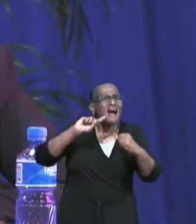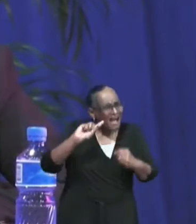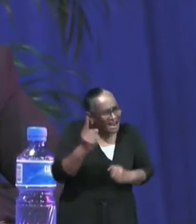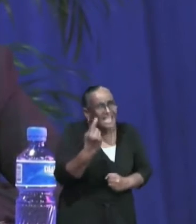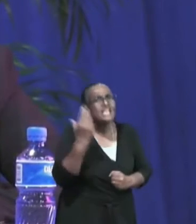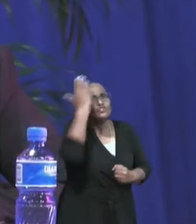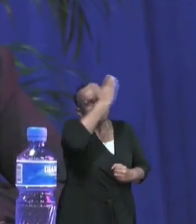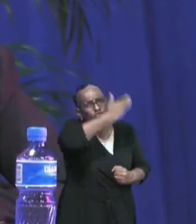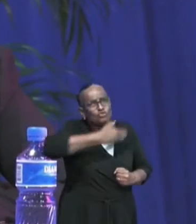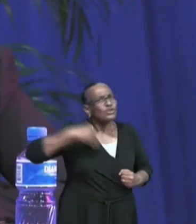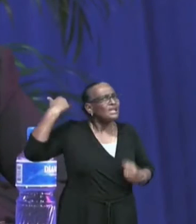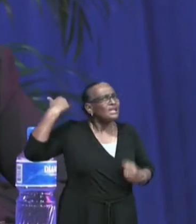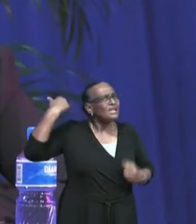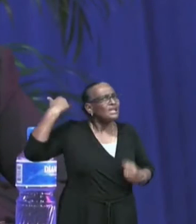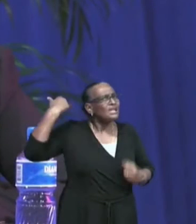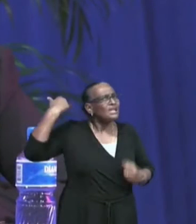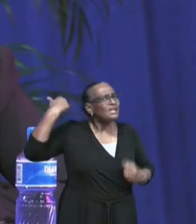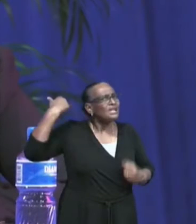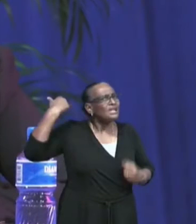Surinamer doen.